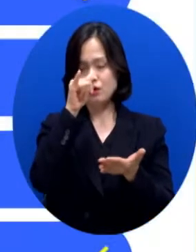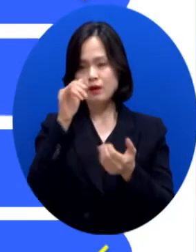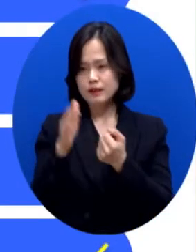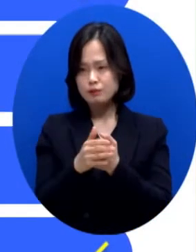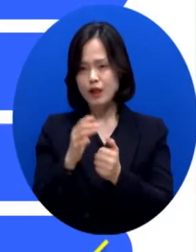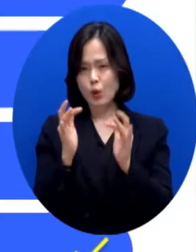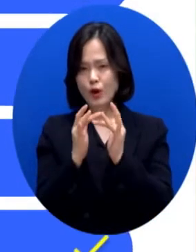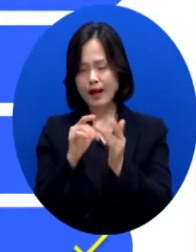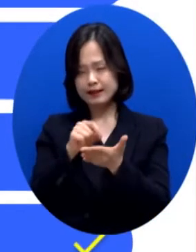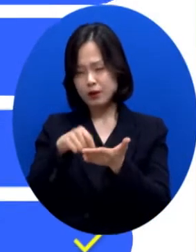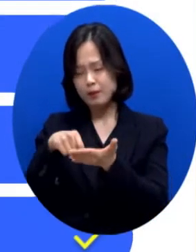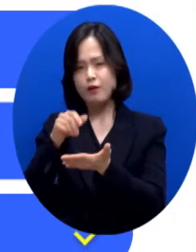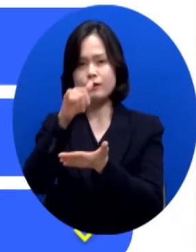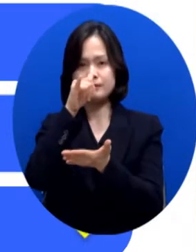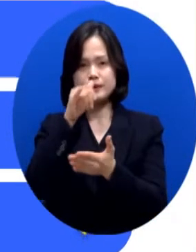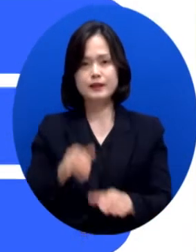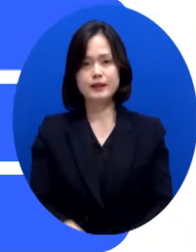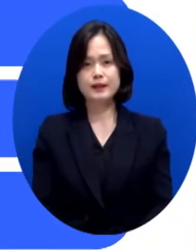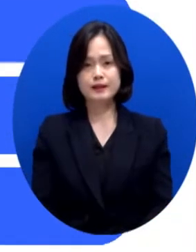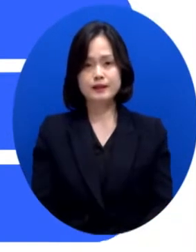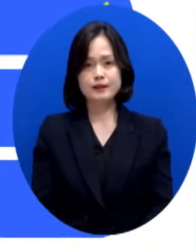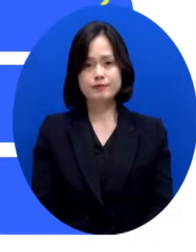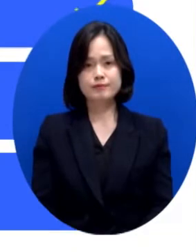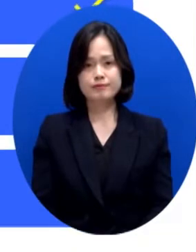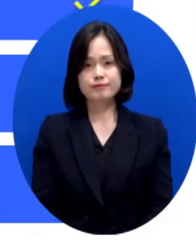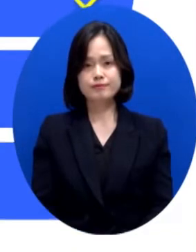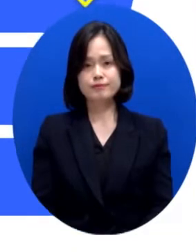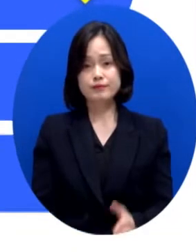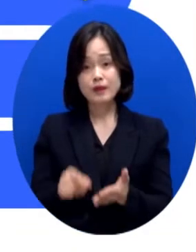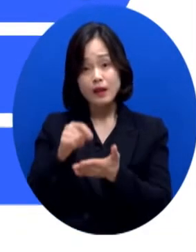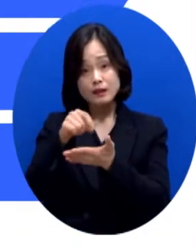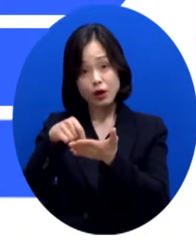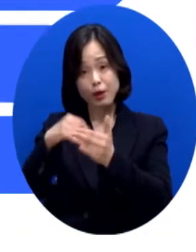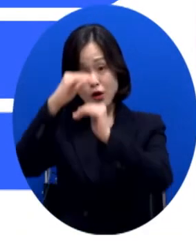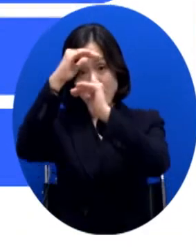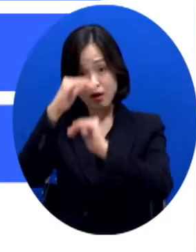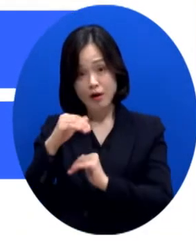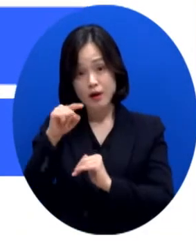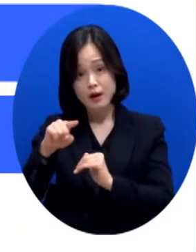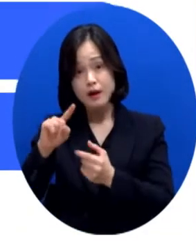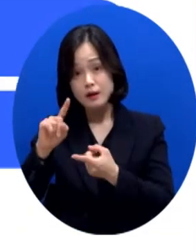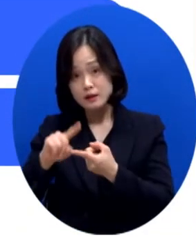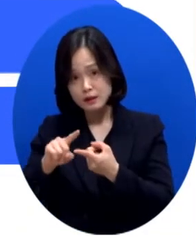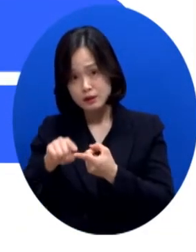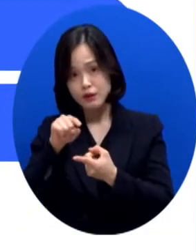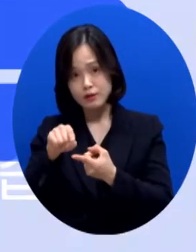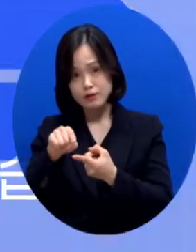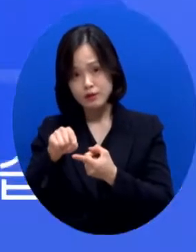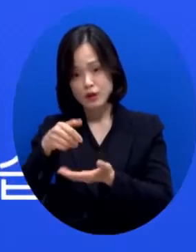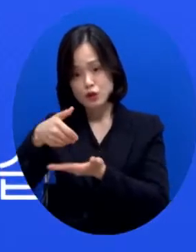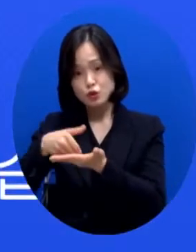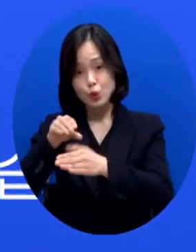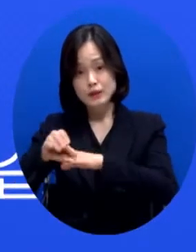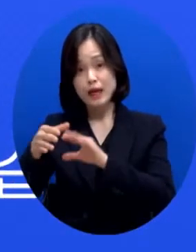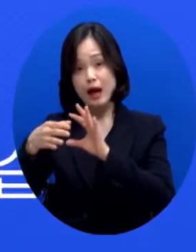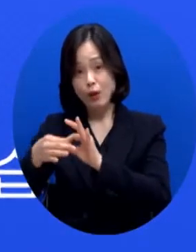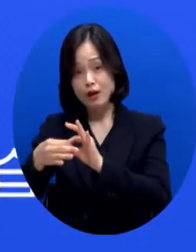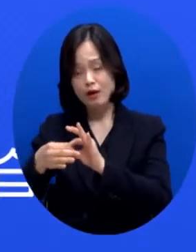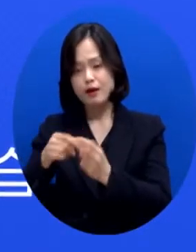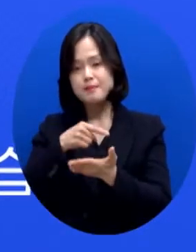추진한다 고 설명했습니다 주최측은 온라인 참여 운동으로 접수한 소비자들의 의견과 중고차 피해